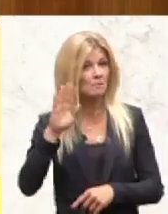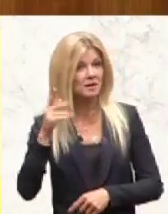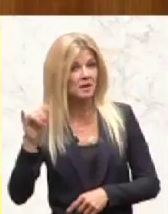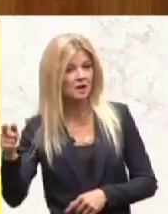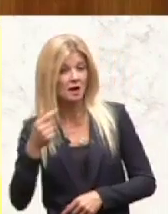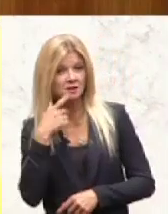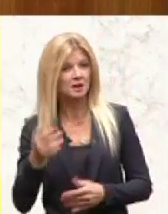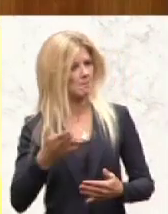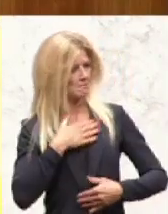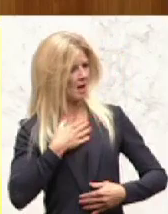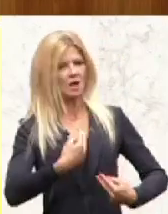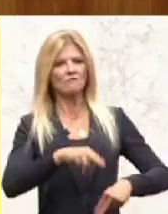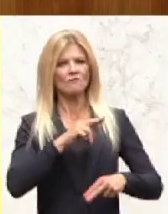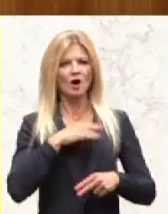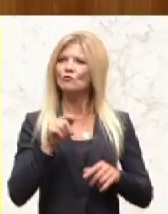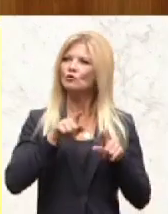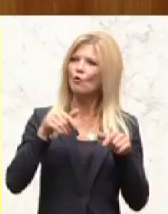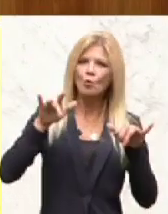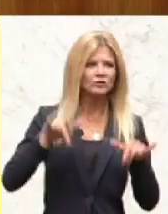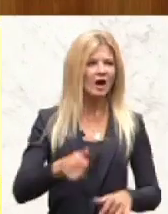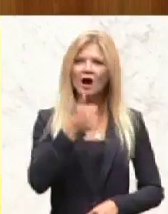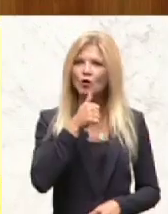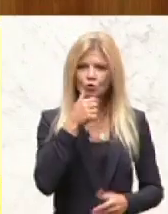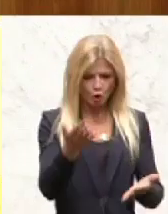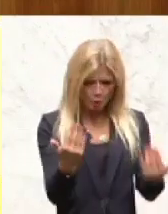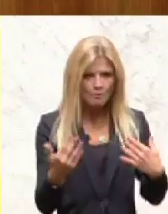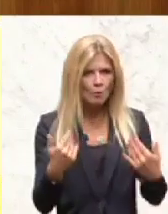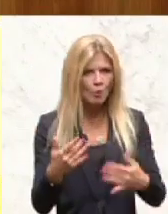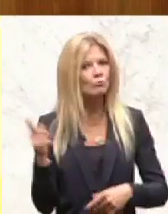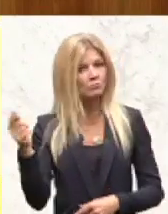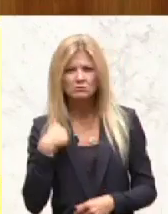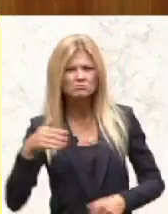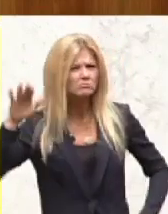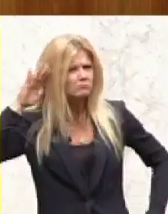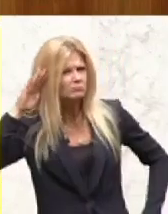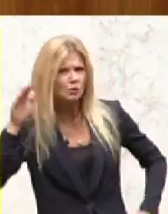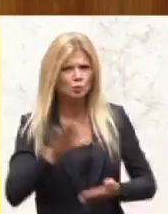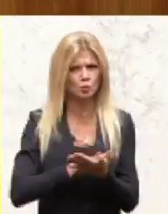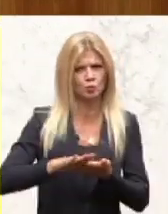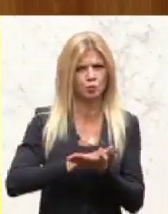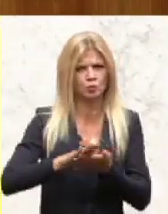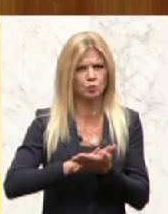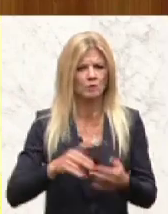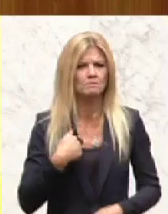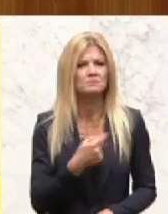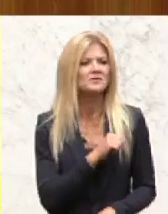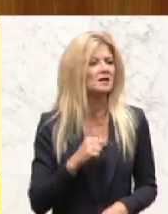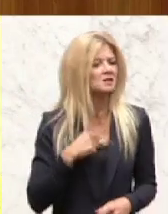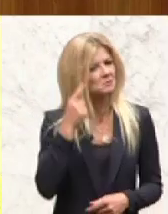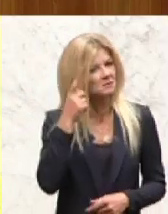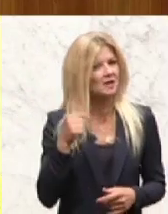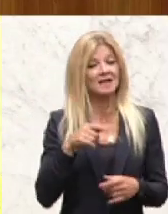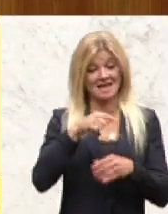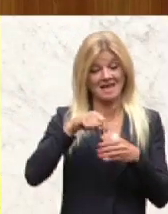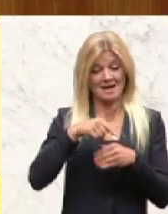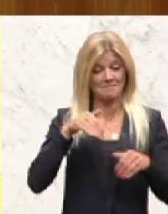Grüne sind, herbei mit ihnen. Da höre ich nämlich überhaupt nichts. Ich persönlich würde mir eher mal als Innenministerin die Landkarte